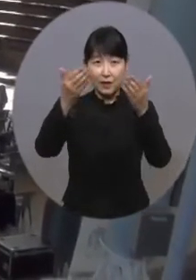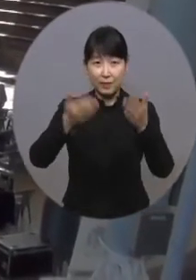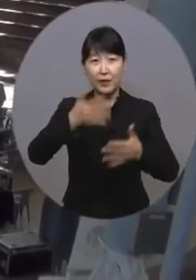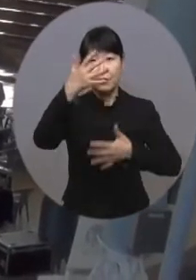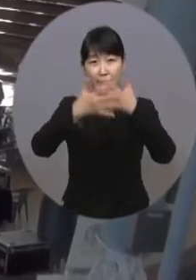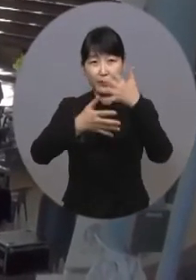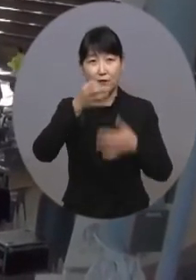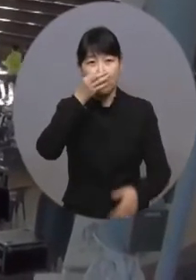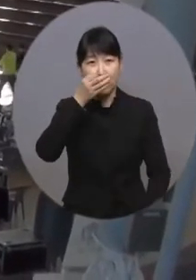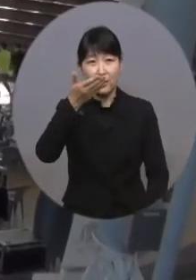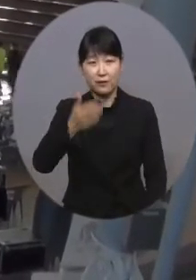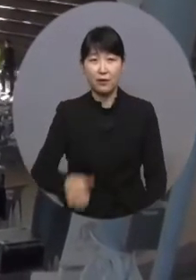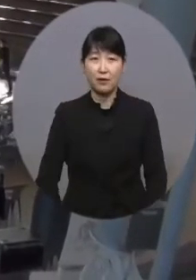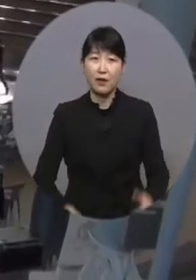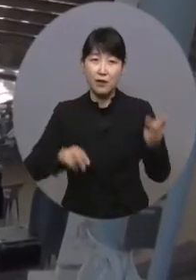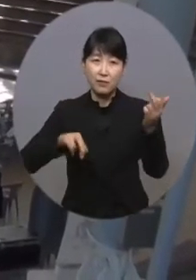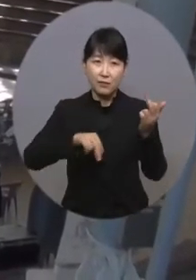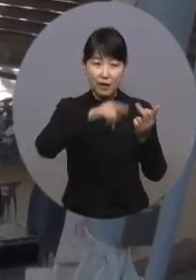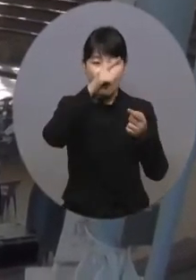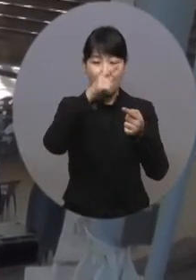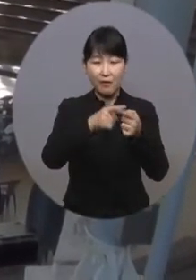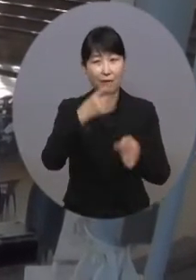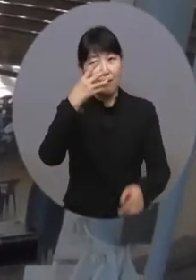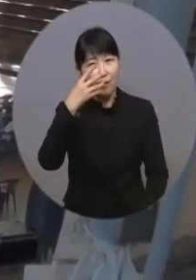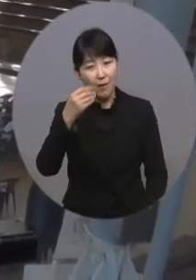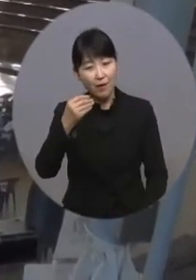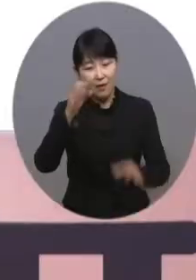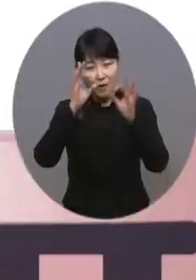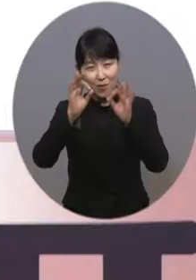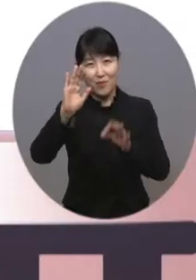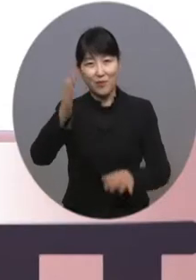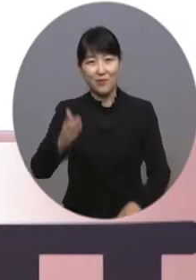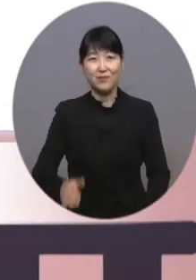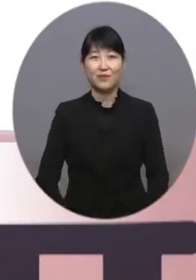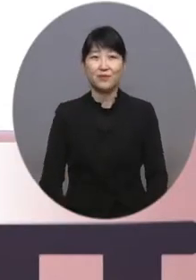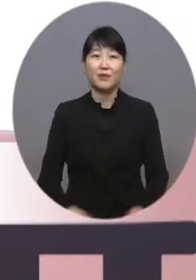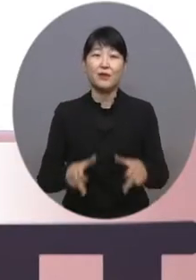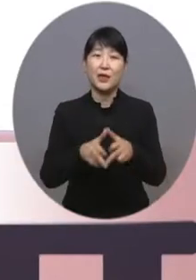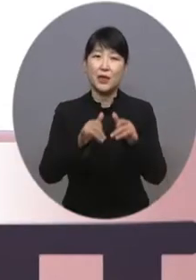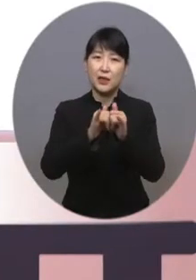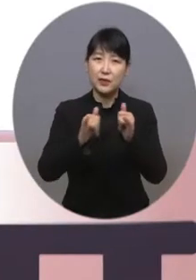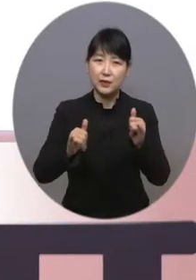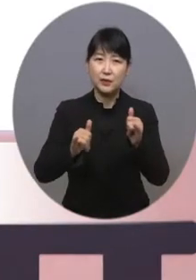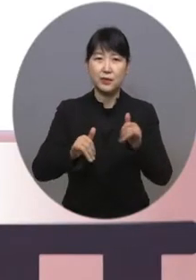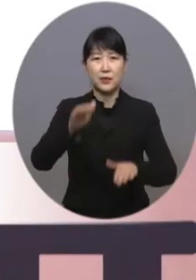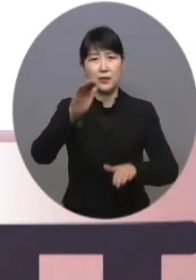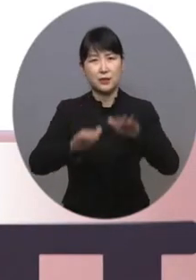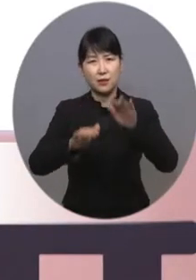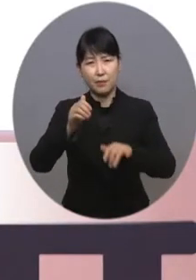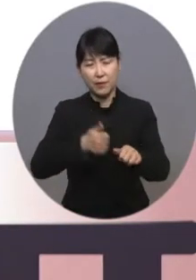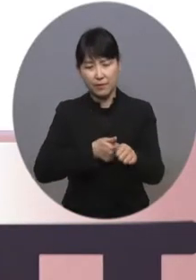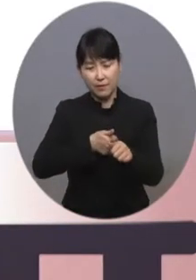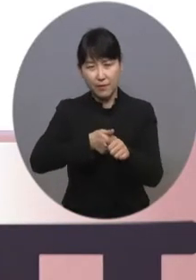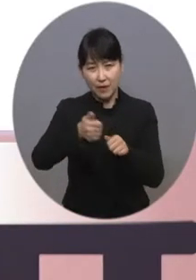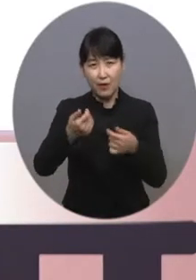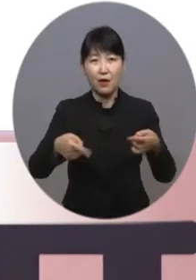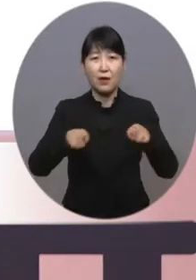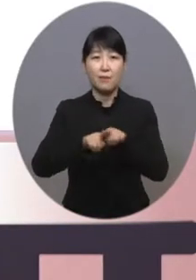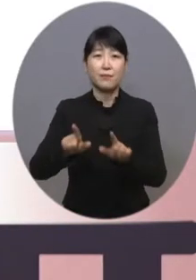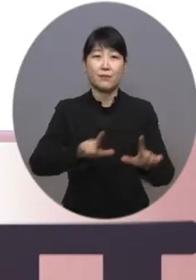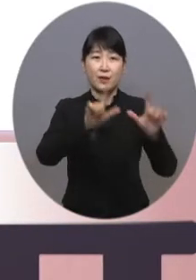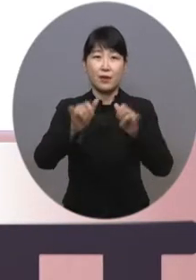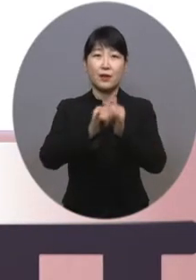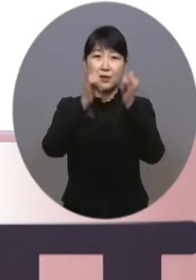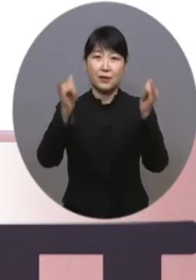진행돼 불곡산을 찾은 등산객의 발걸음도 멈추게 했습니다. 장애인들이 차별과 장벽을 넘어서 함께 살아가는 그런